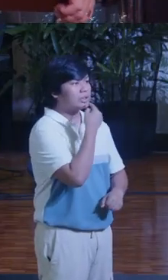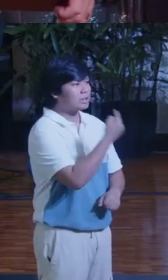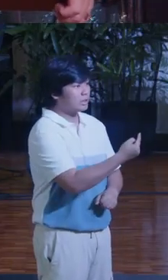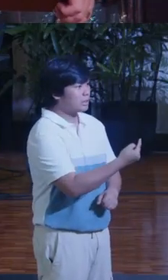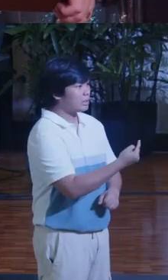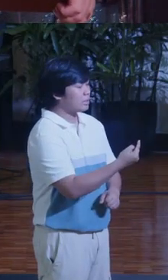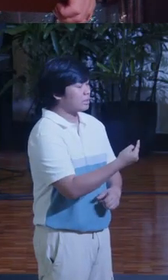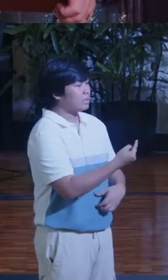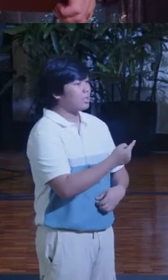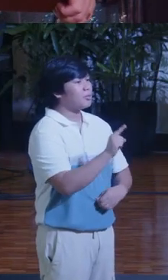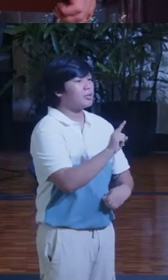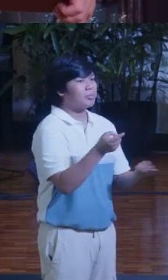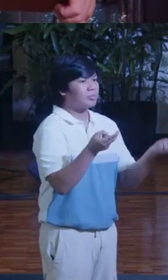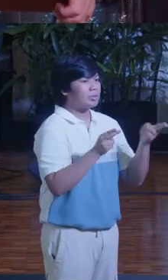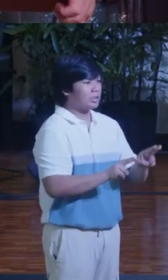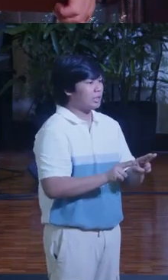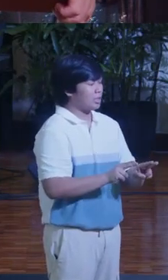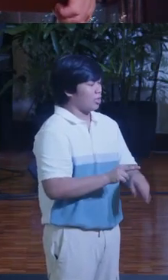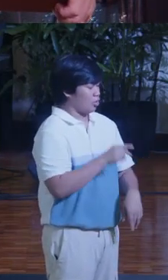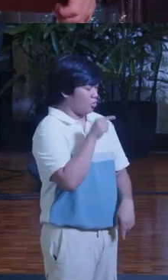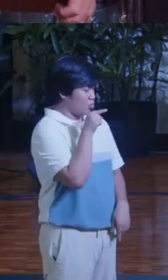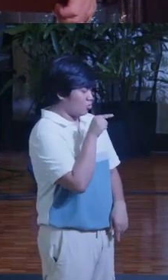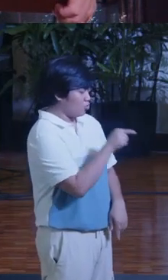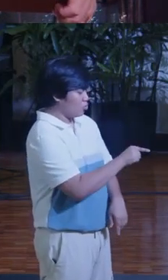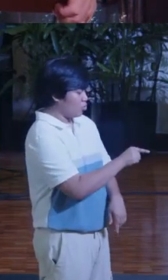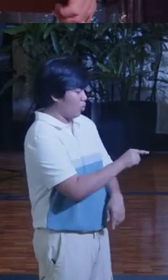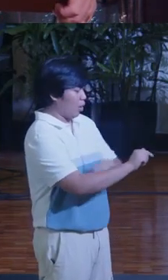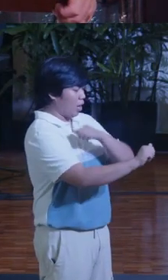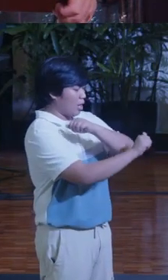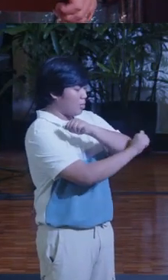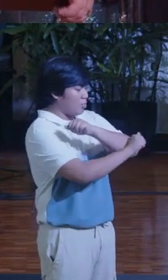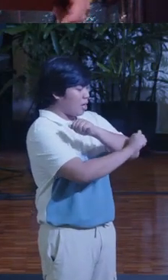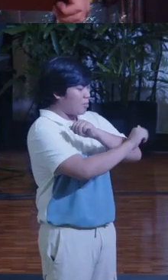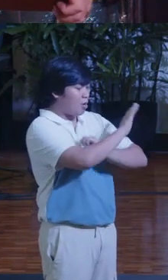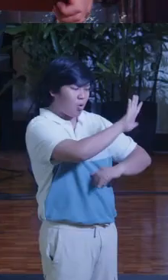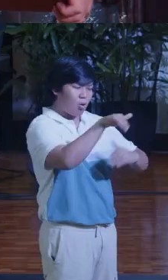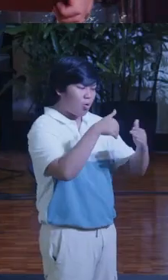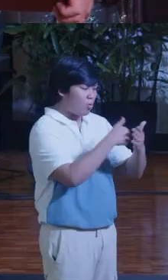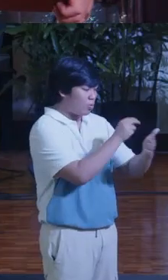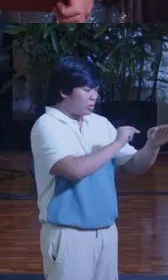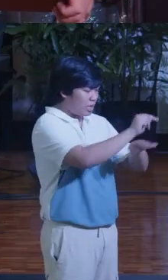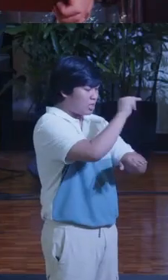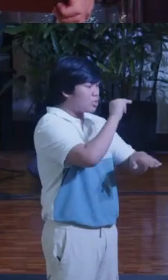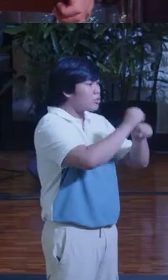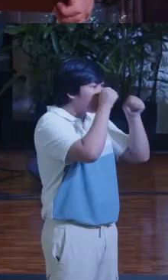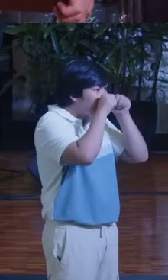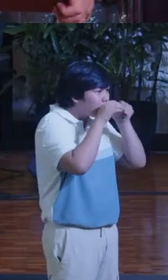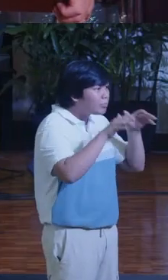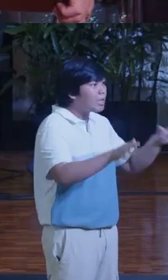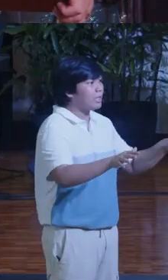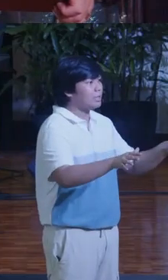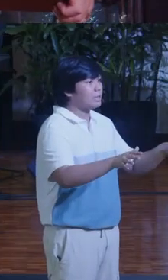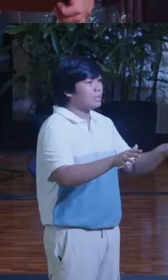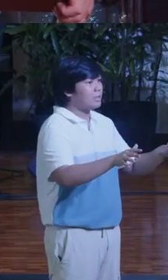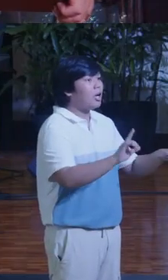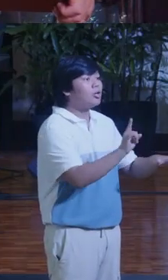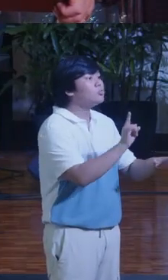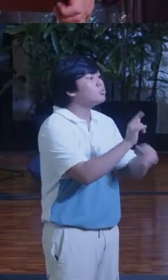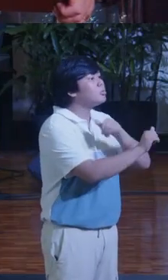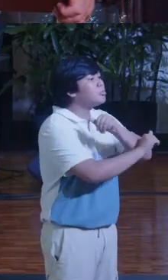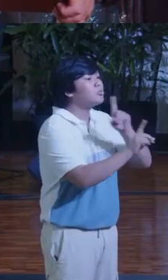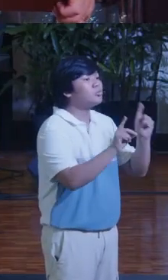Genesis 12:3, in you shall all the nations be blessed. No? Referring to Abraham at ang